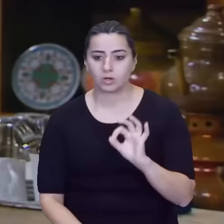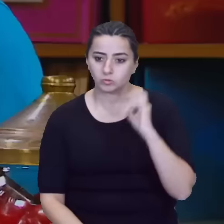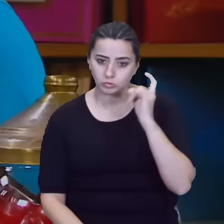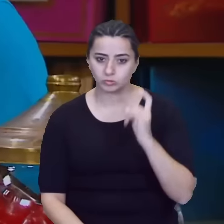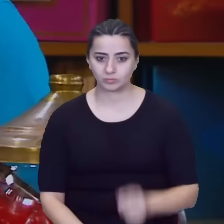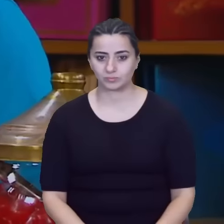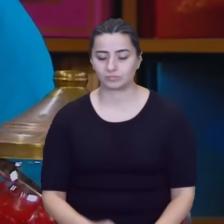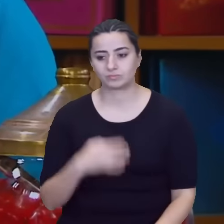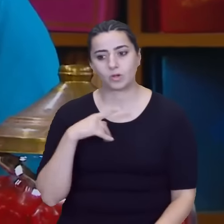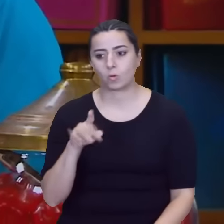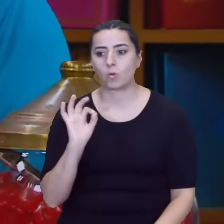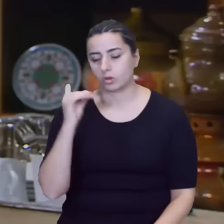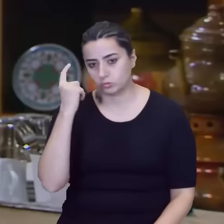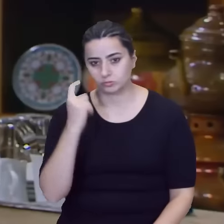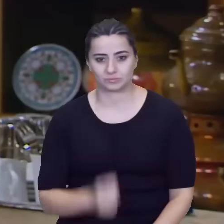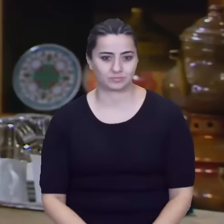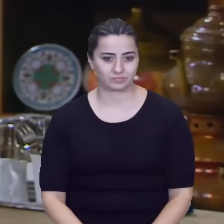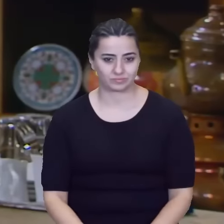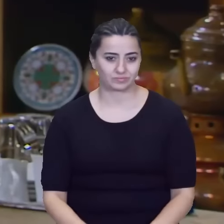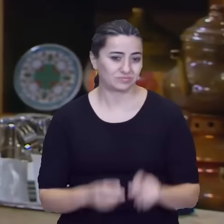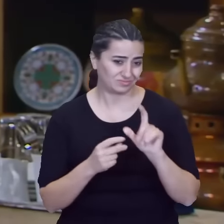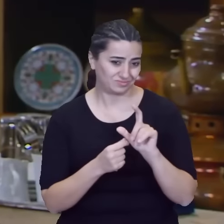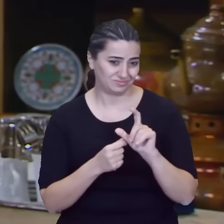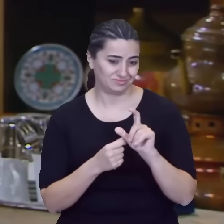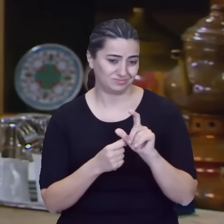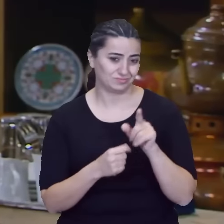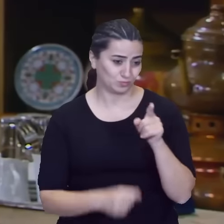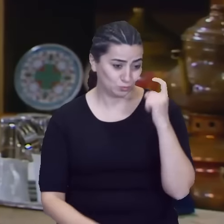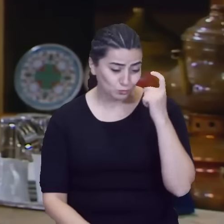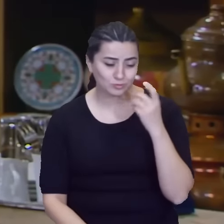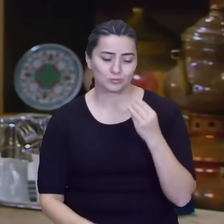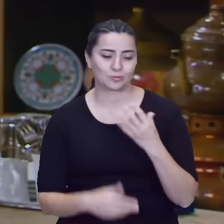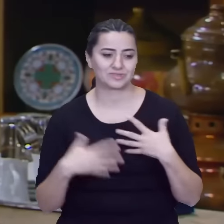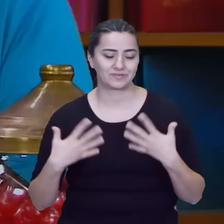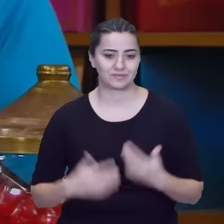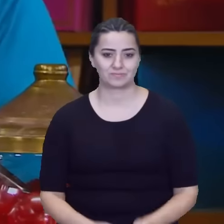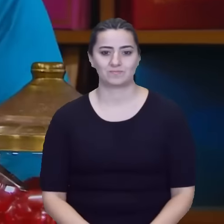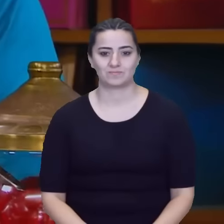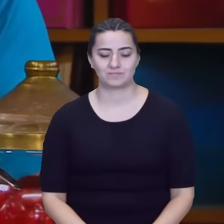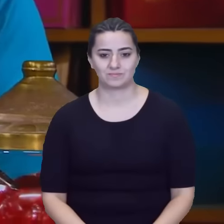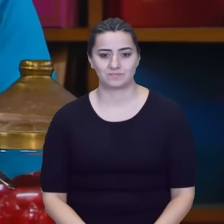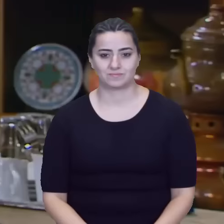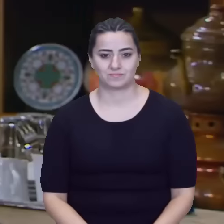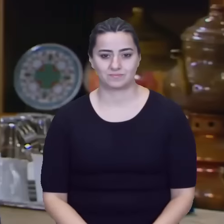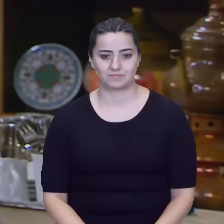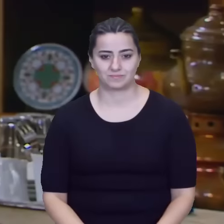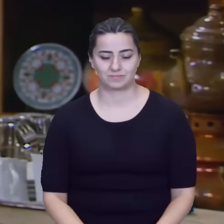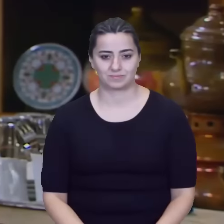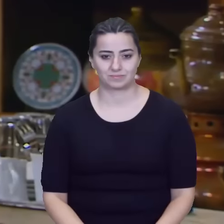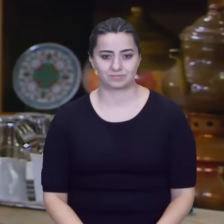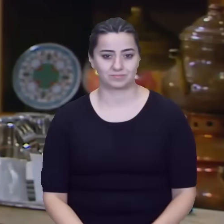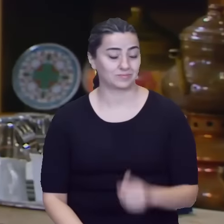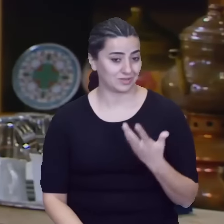benim fikrim bu. Ben öyle düşünüyorum. Ya Çağatay, böyle düşünmene gerçekten çok sevindim. Demek